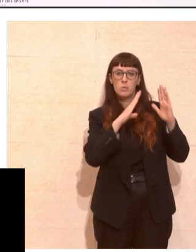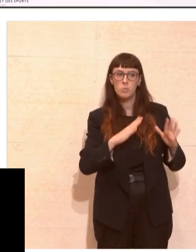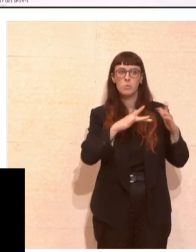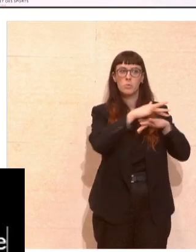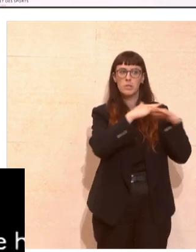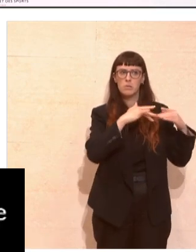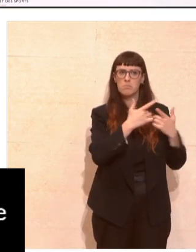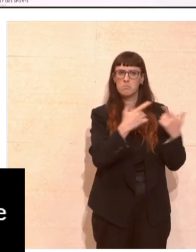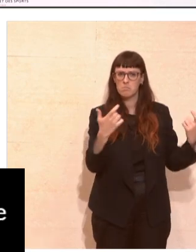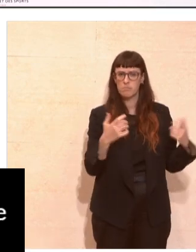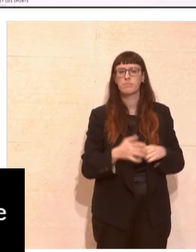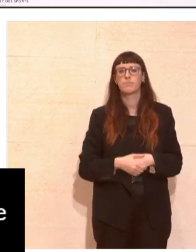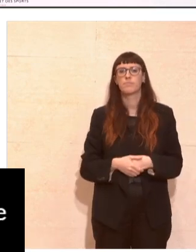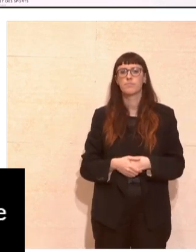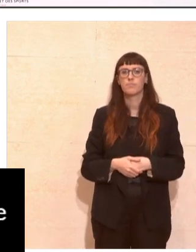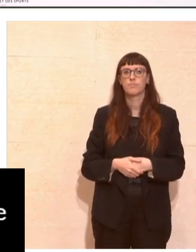assez.